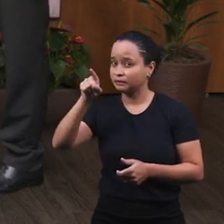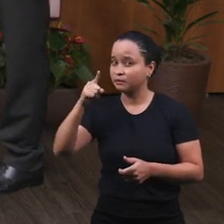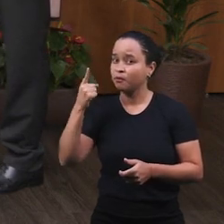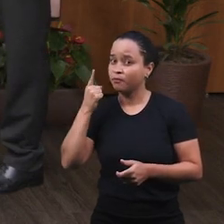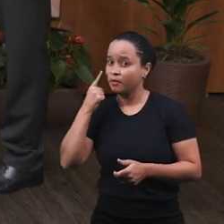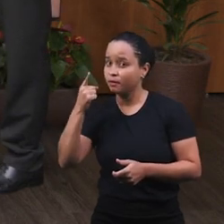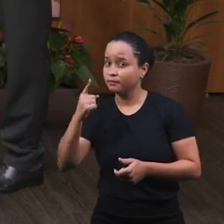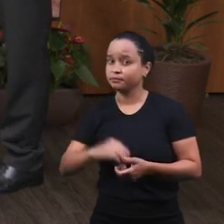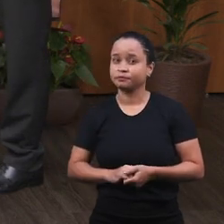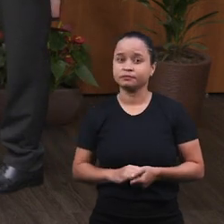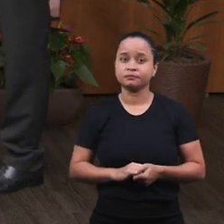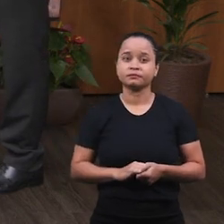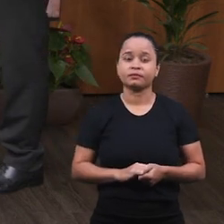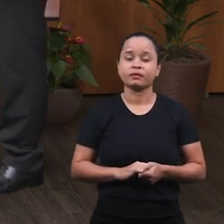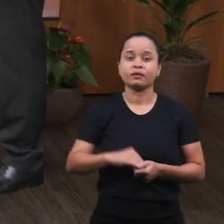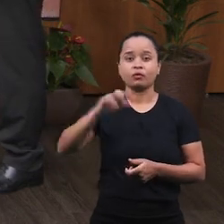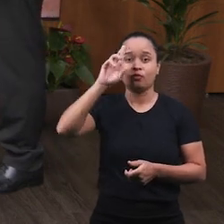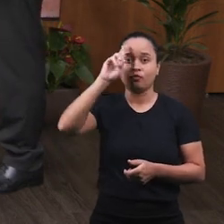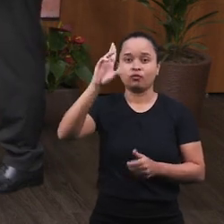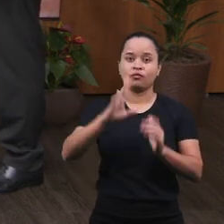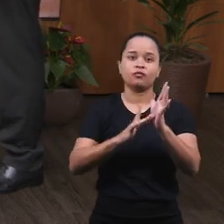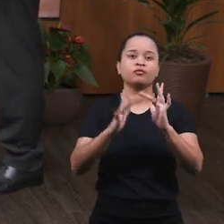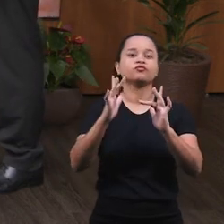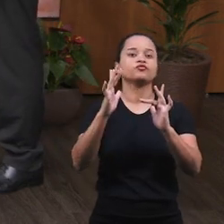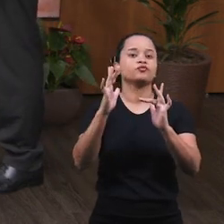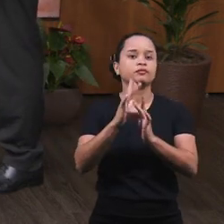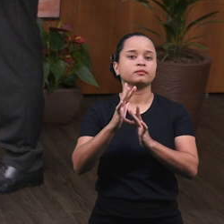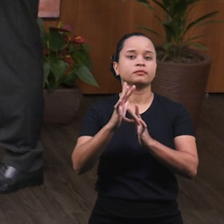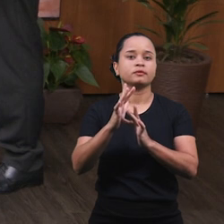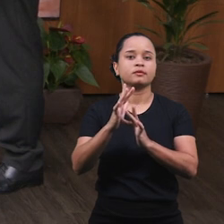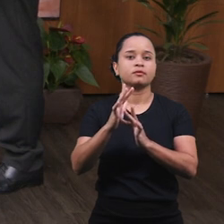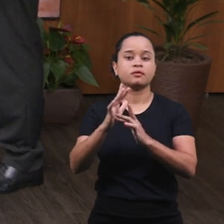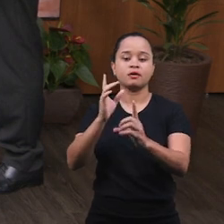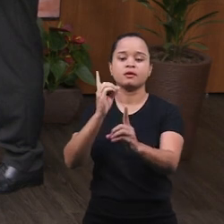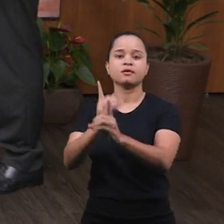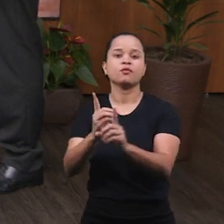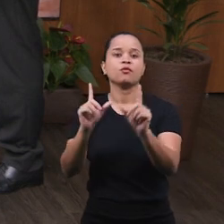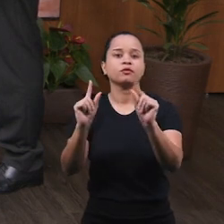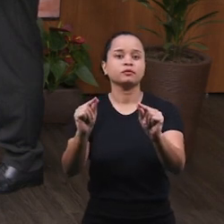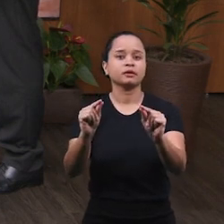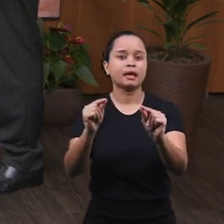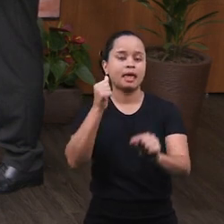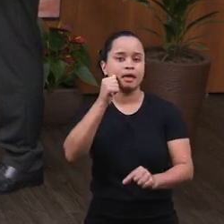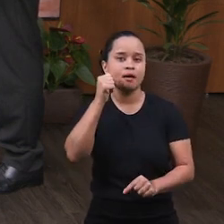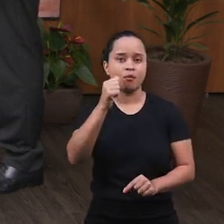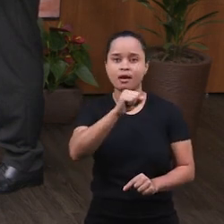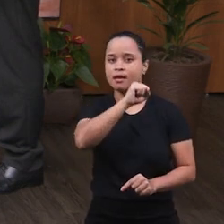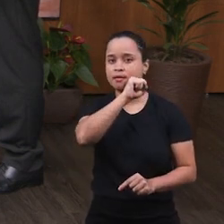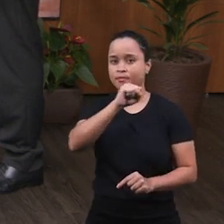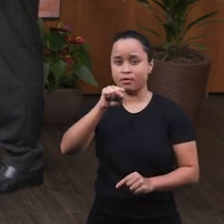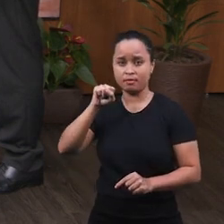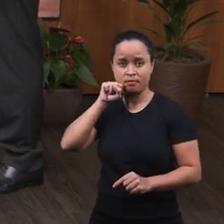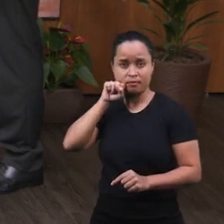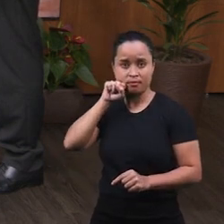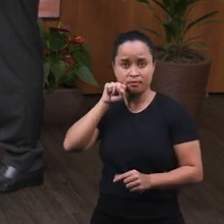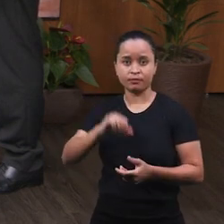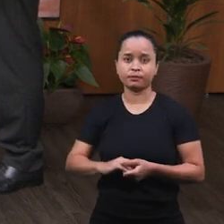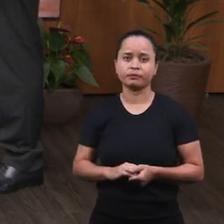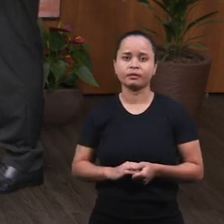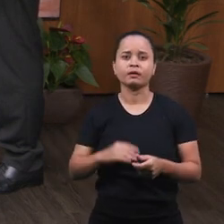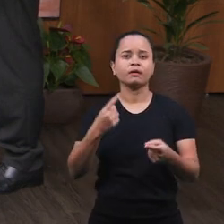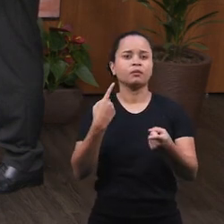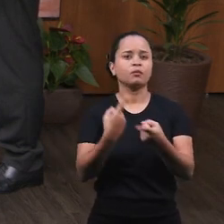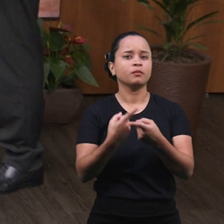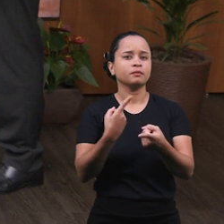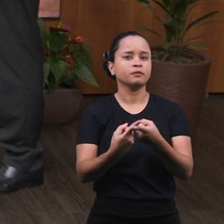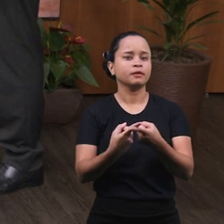un voyage au Moyen-Orient. Regardez, le Seigneur Jésus se trouve avec la femme samaritaine. La